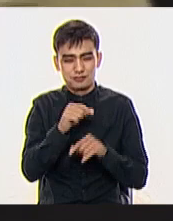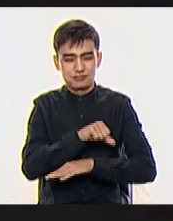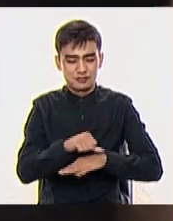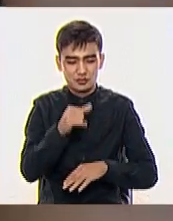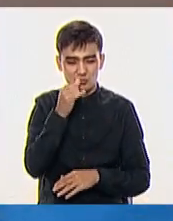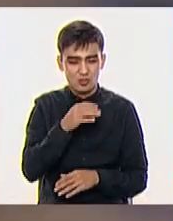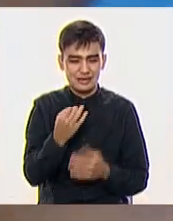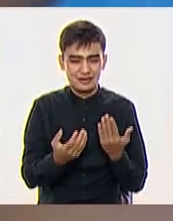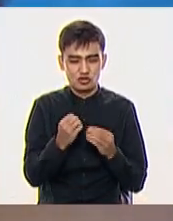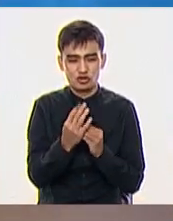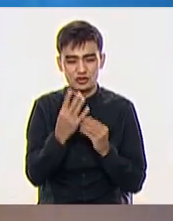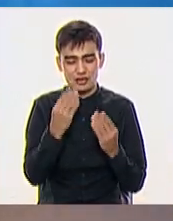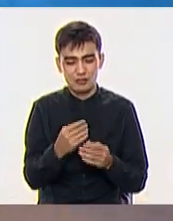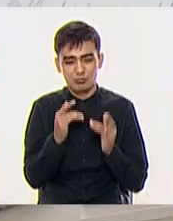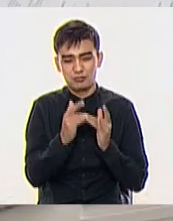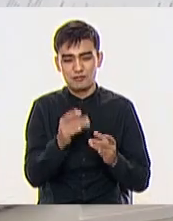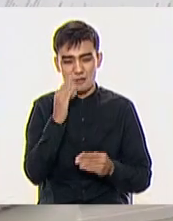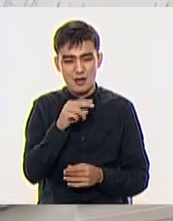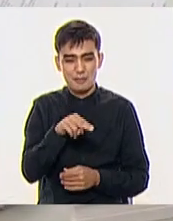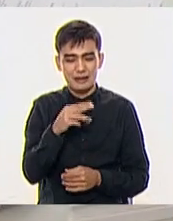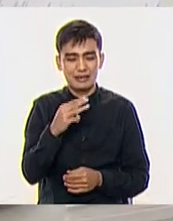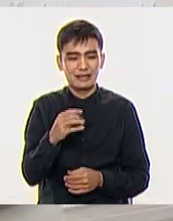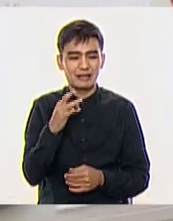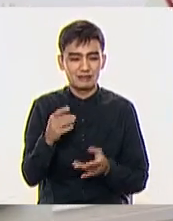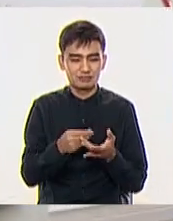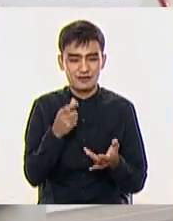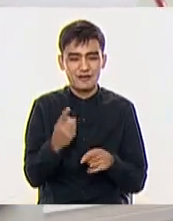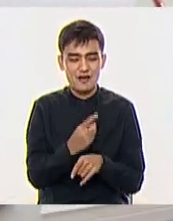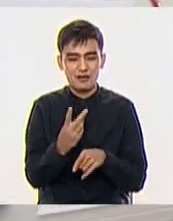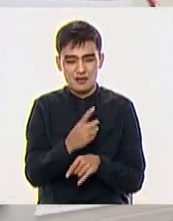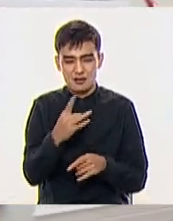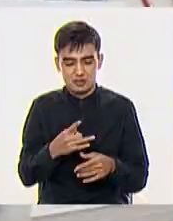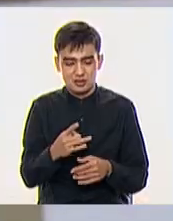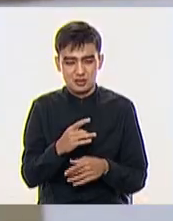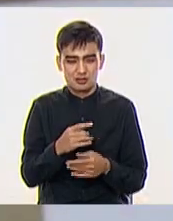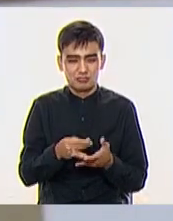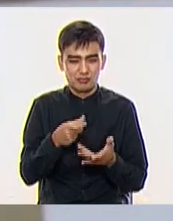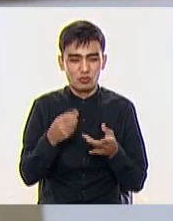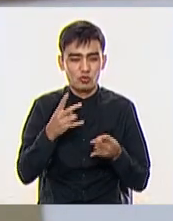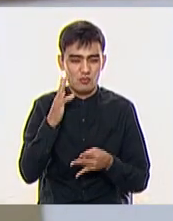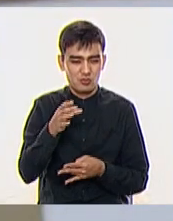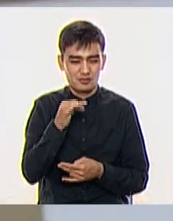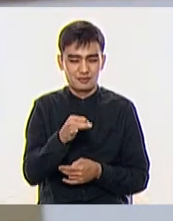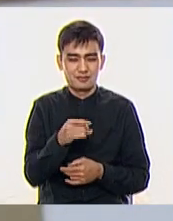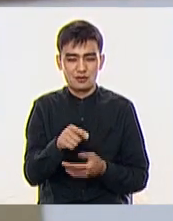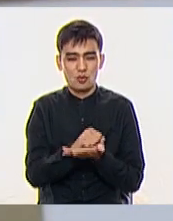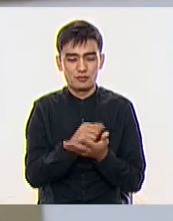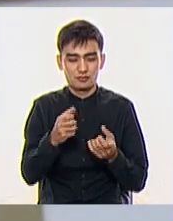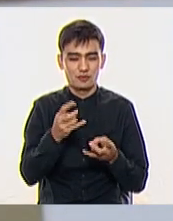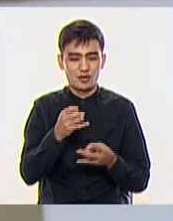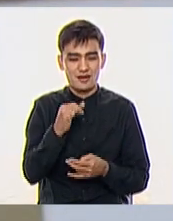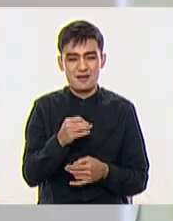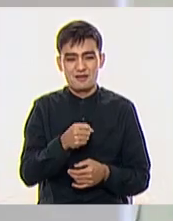Әйтпесе 14 күн карантинде оқшауланып, ПТР сынамасын бірнеше рет тапсыруларыңызға тура келеді. Ғалым Сәкен Әмірей вирусты